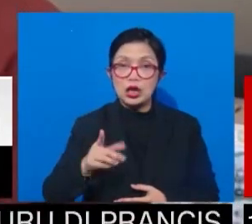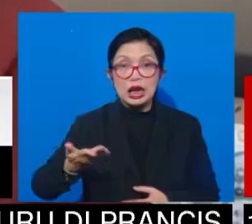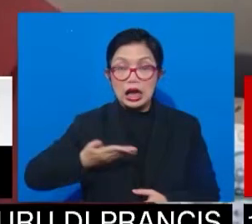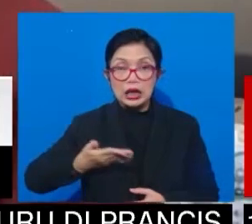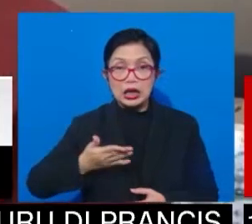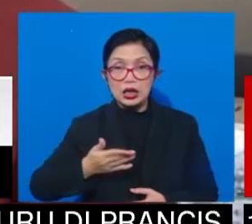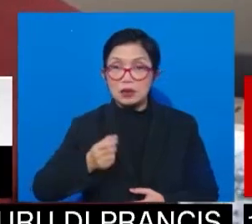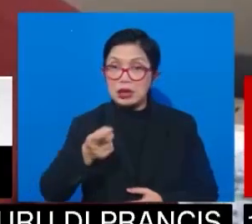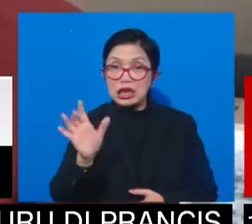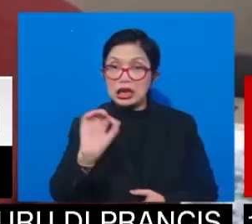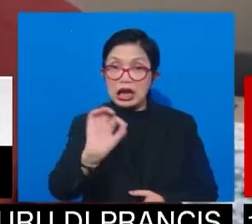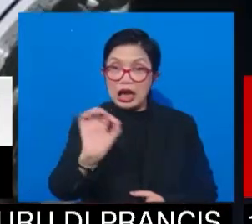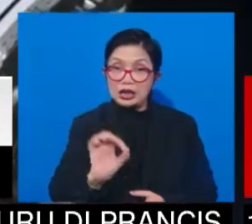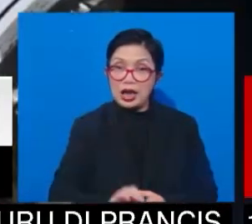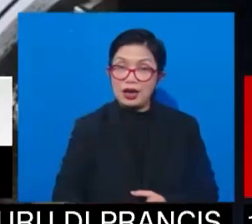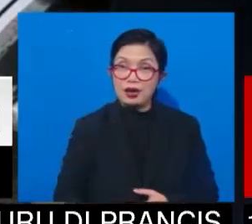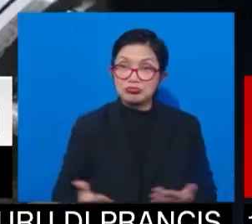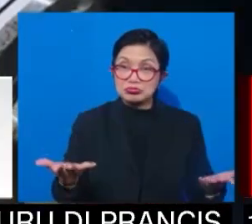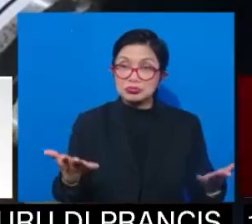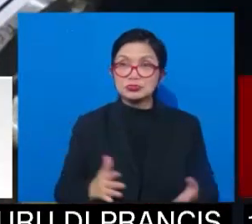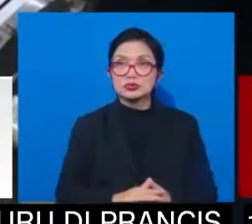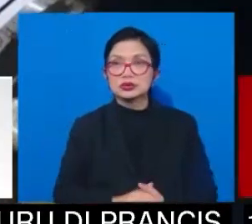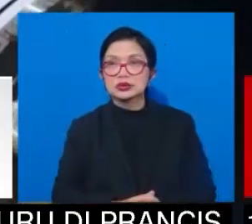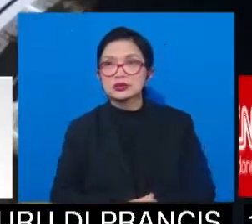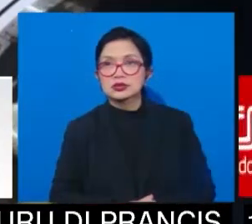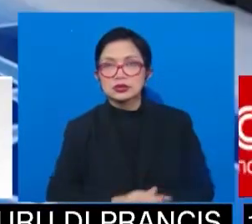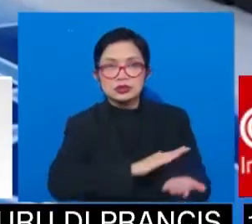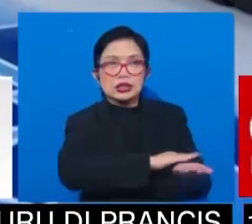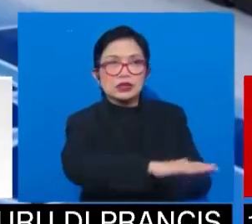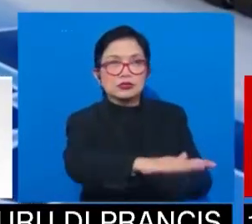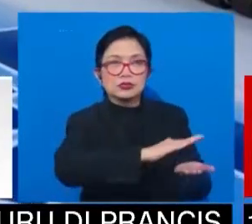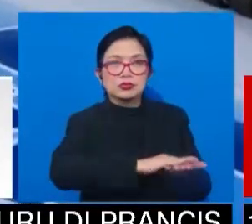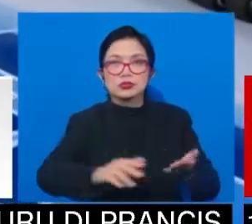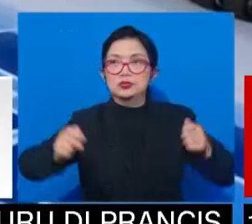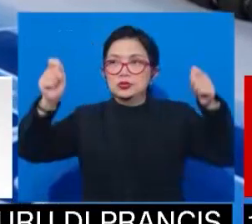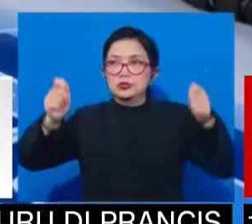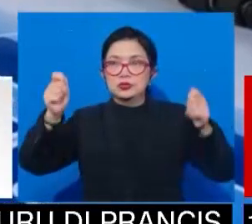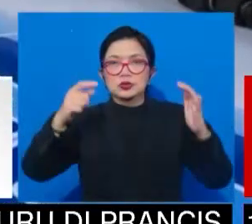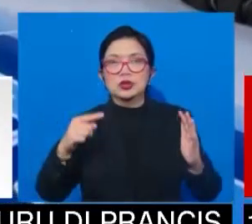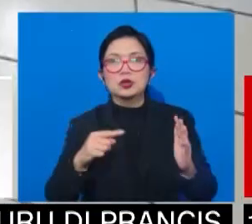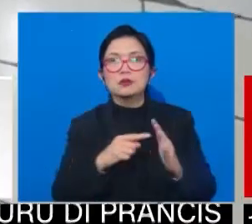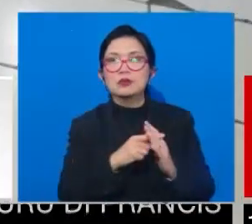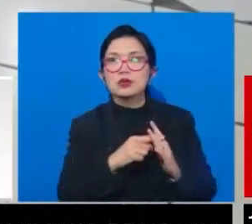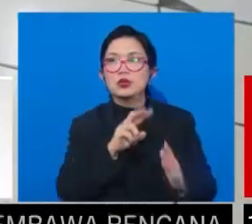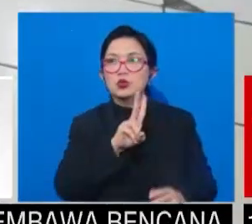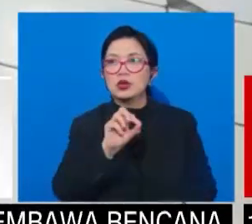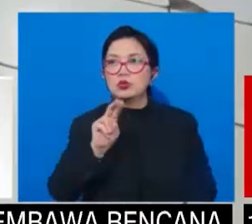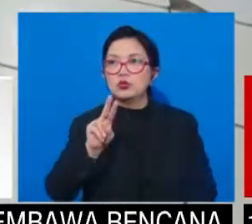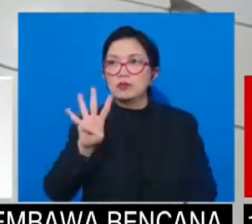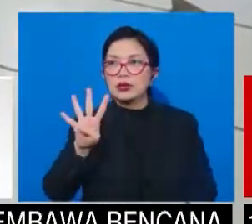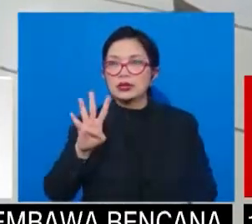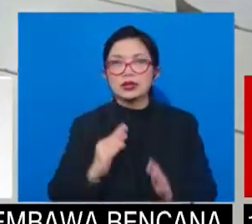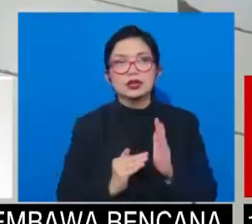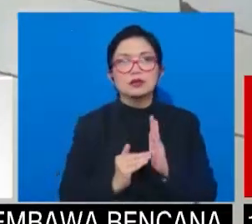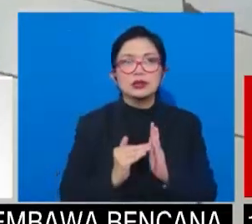sampai sekarang juga belum beres. Permintaan jasa cetak untuk ajang Pesta Demokrasi 2024 diprediksi akan terus meningkat hingga